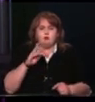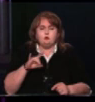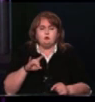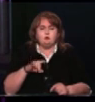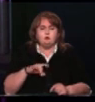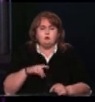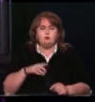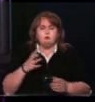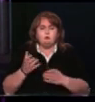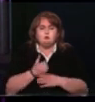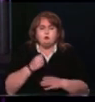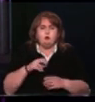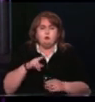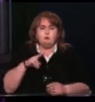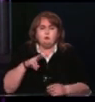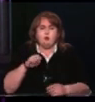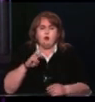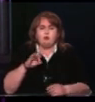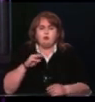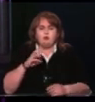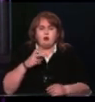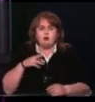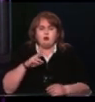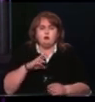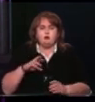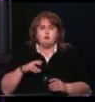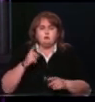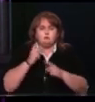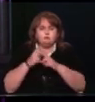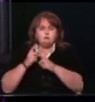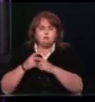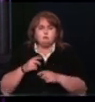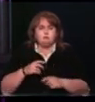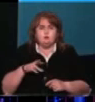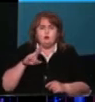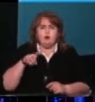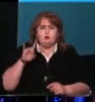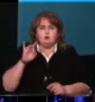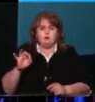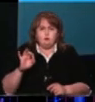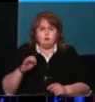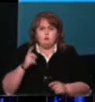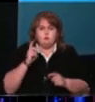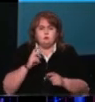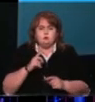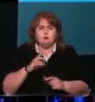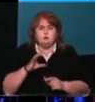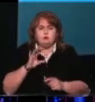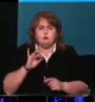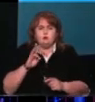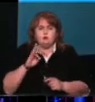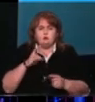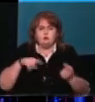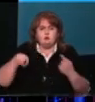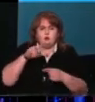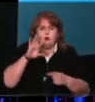как бы планетарная модель атома. Массивное положительно заряженное ядро, и на своих